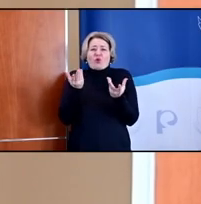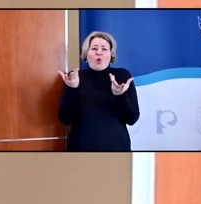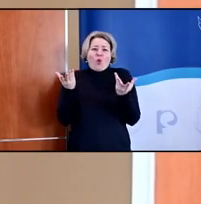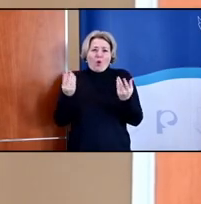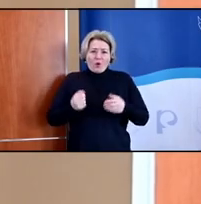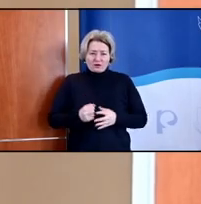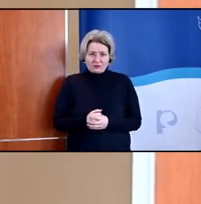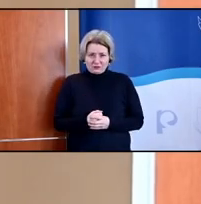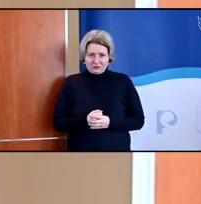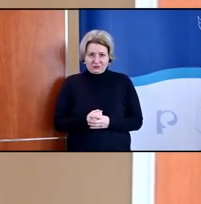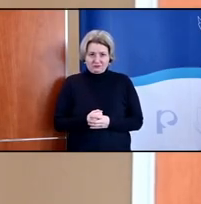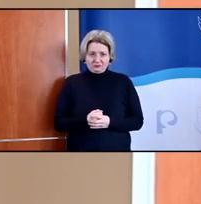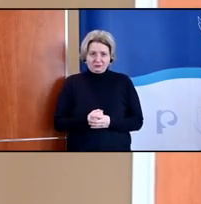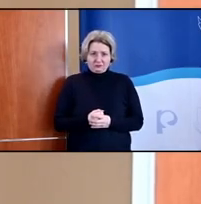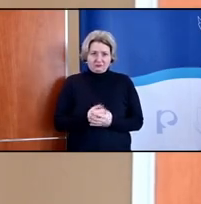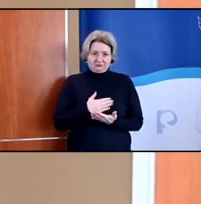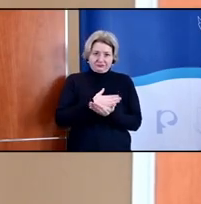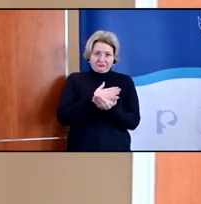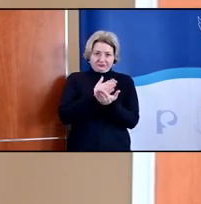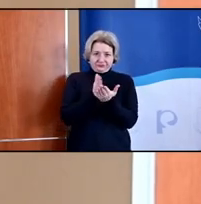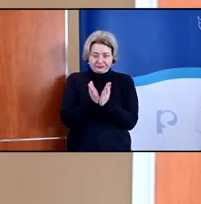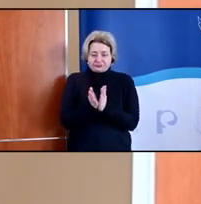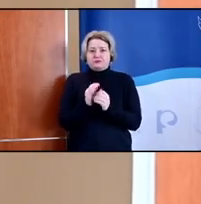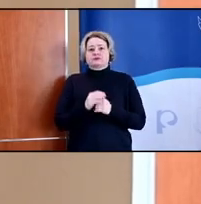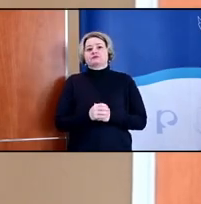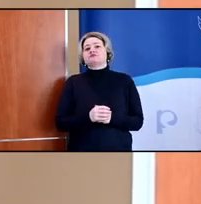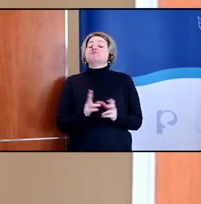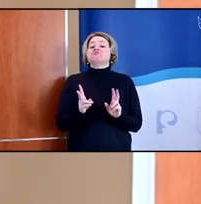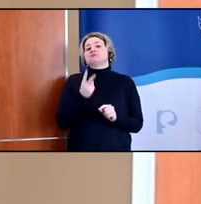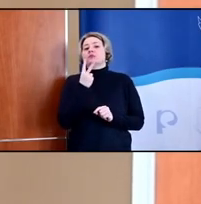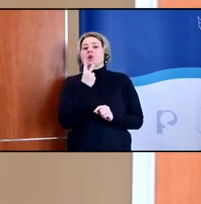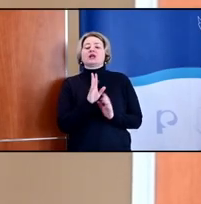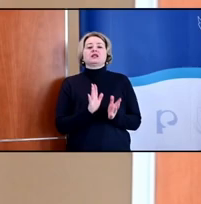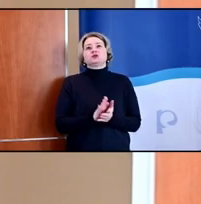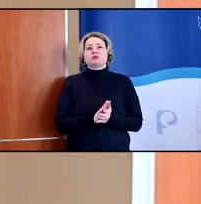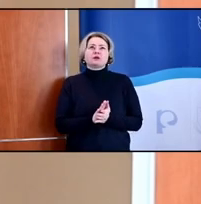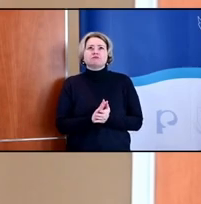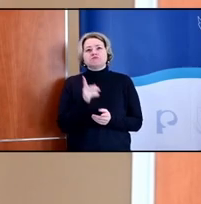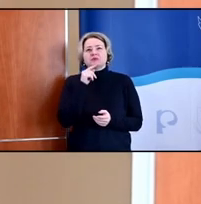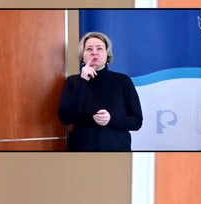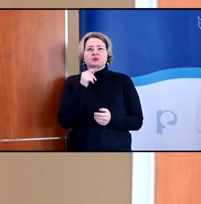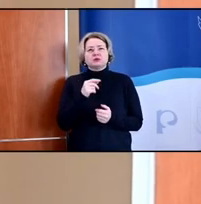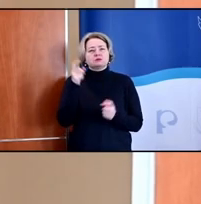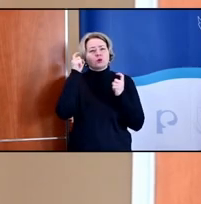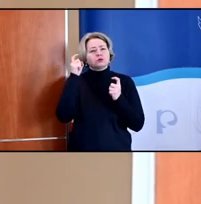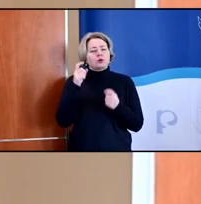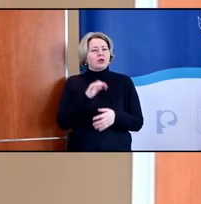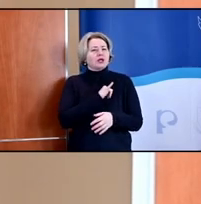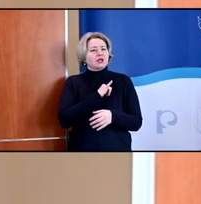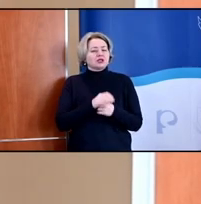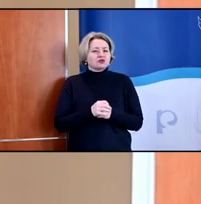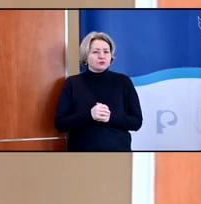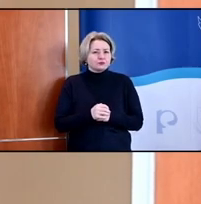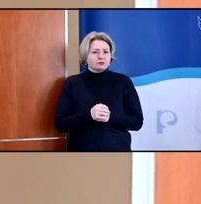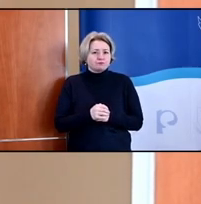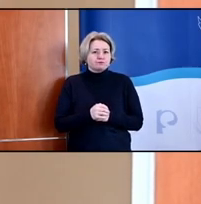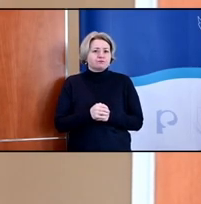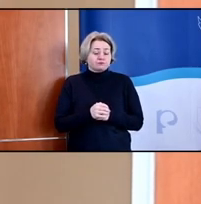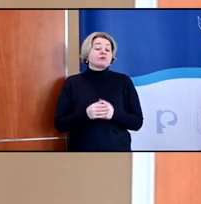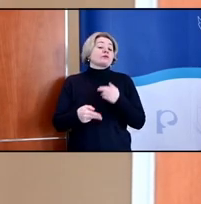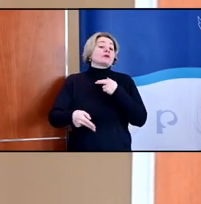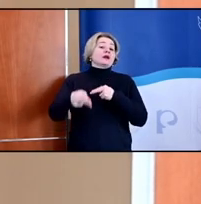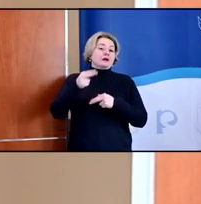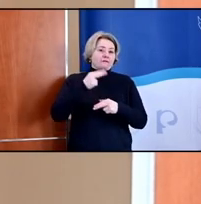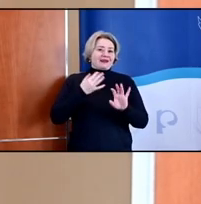nagyon széles a a skála de hogy mondjuk nézzük meg hogy kinek mik lehetnek érdekesek és így készültünk fel mondjuk